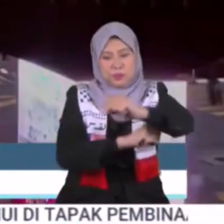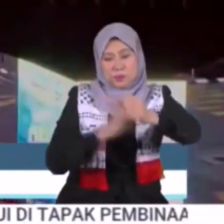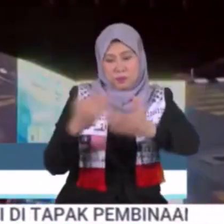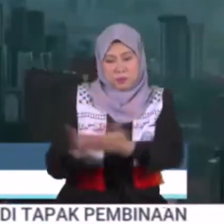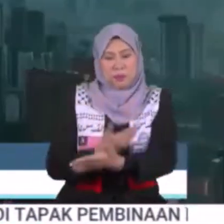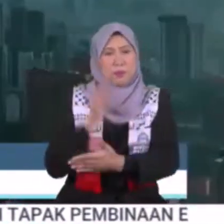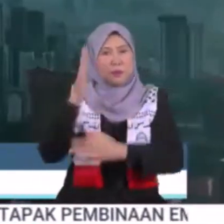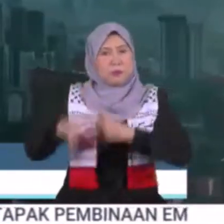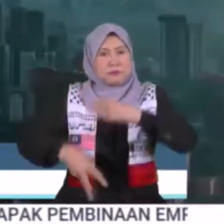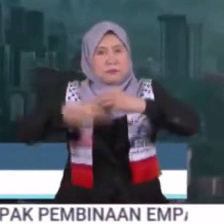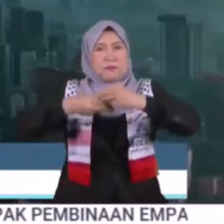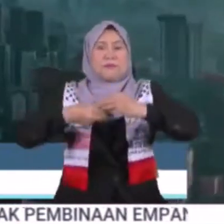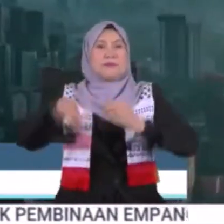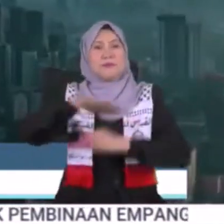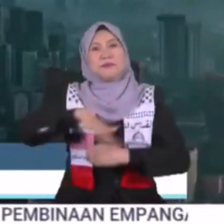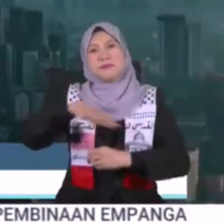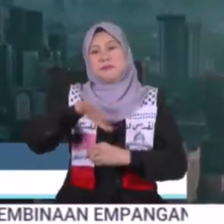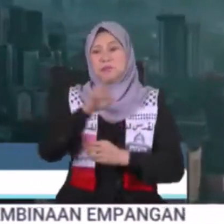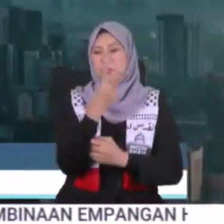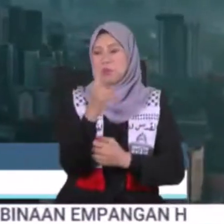itu akan menambah kira-kira